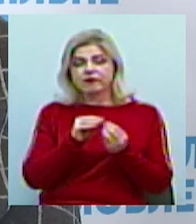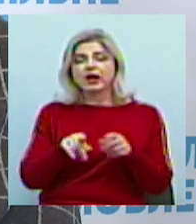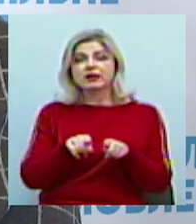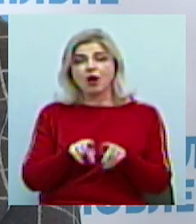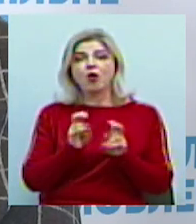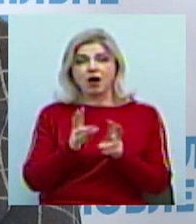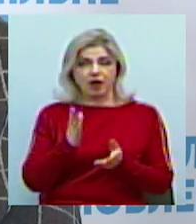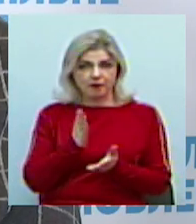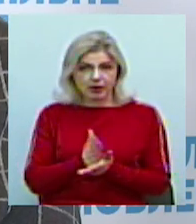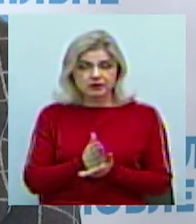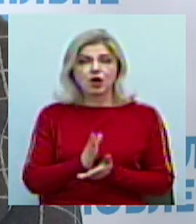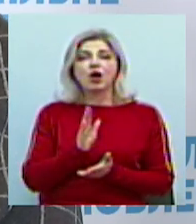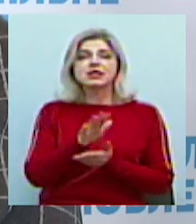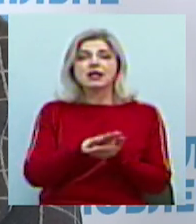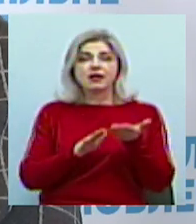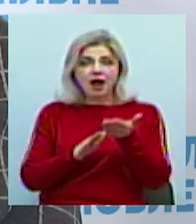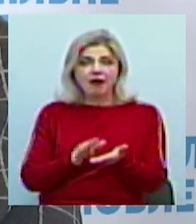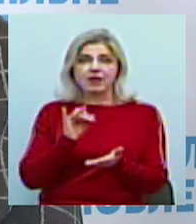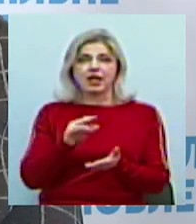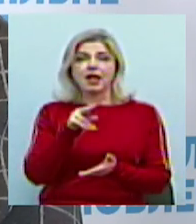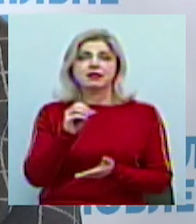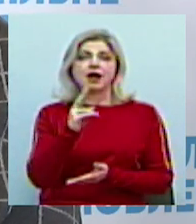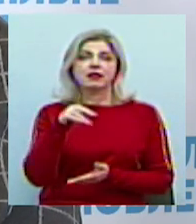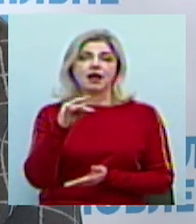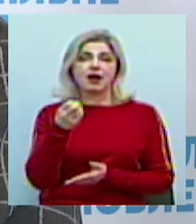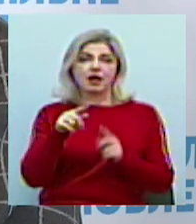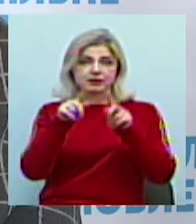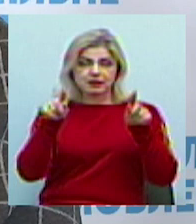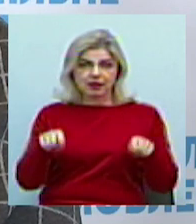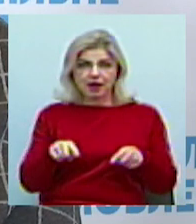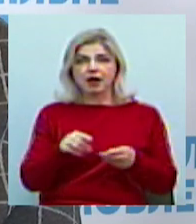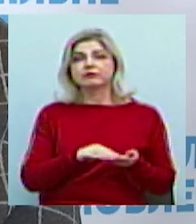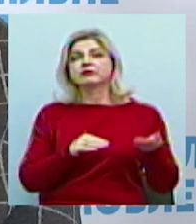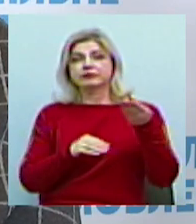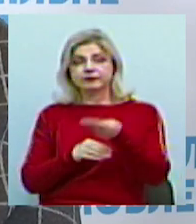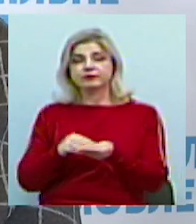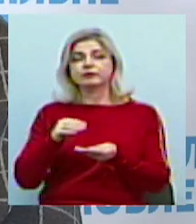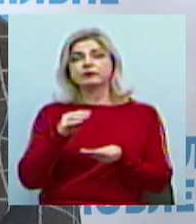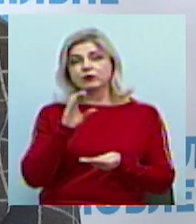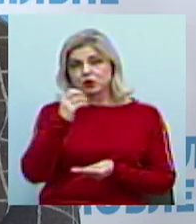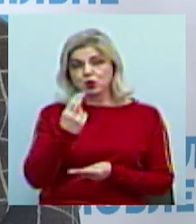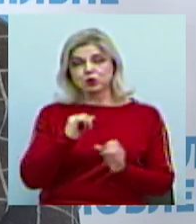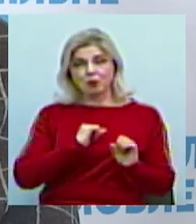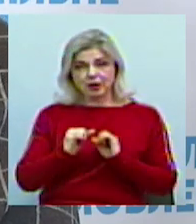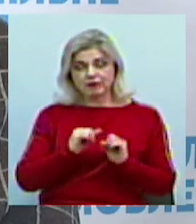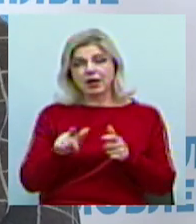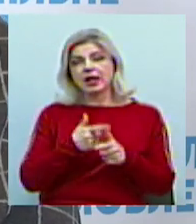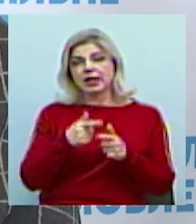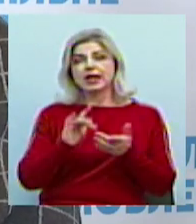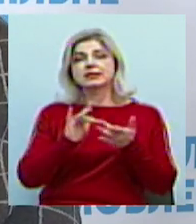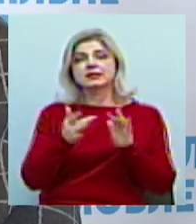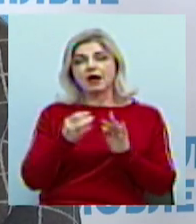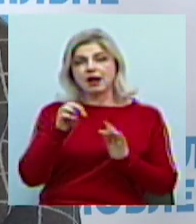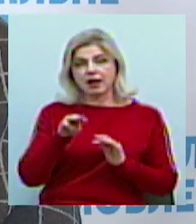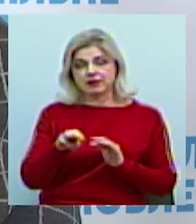Ви подаєте заяву та декларацію, можете подавати її або безпосередньо до управління соціального захисту населення, або на сайті